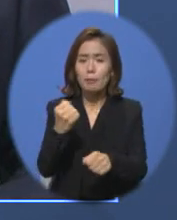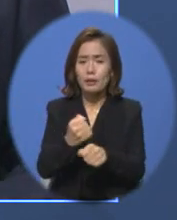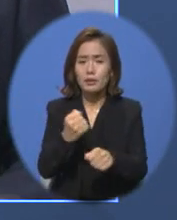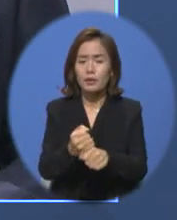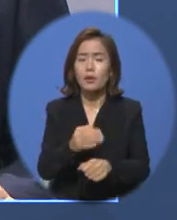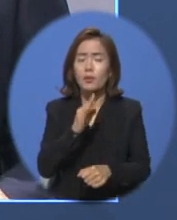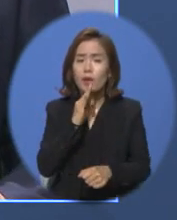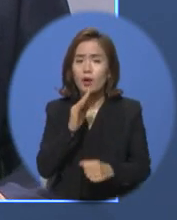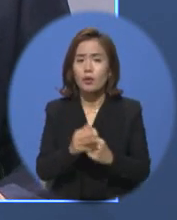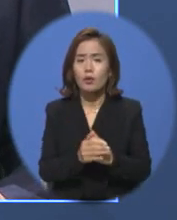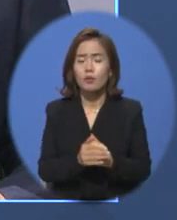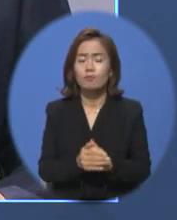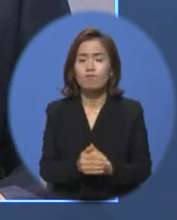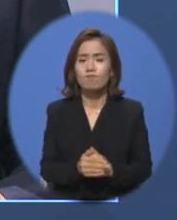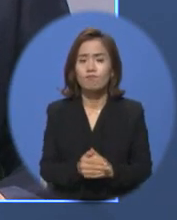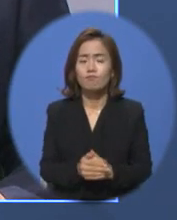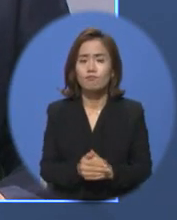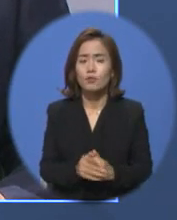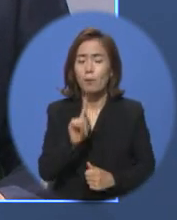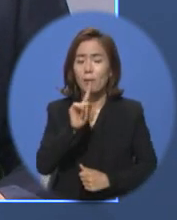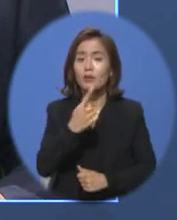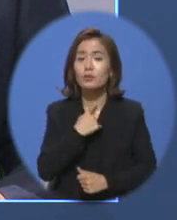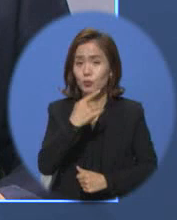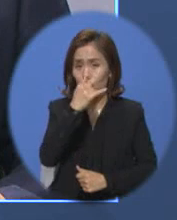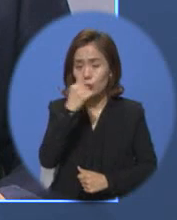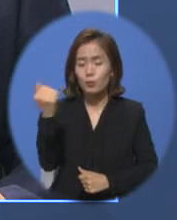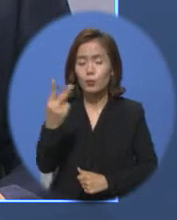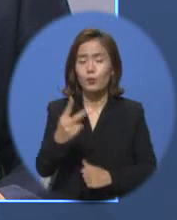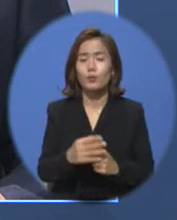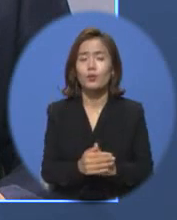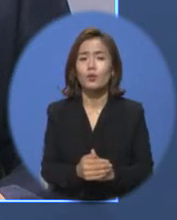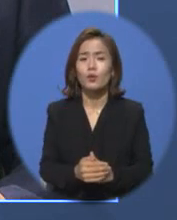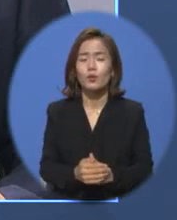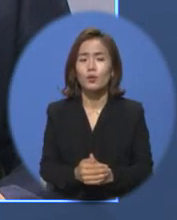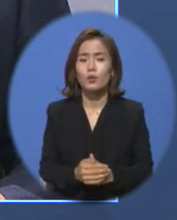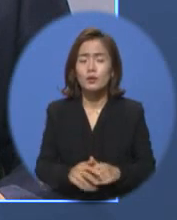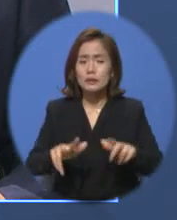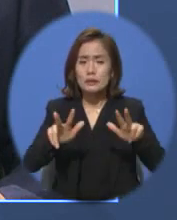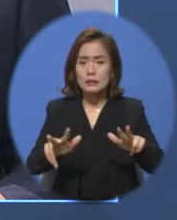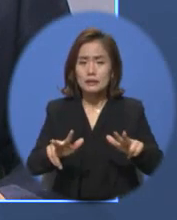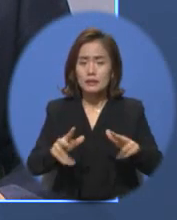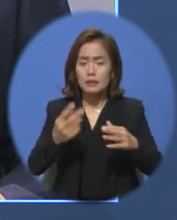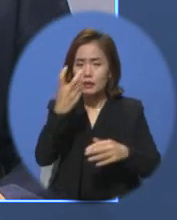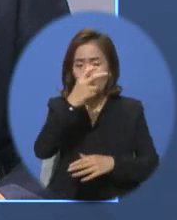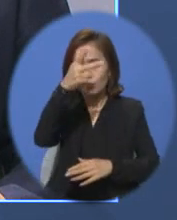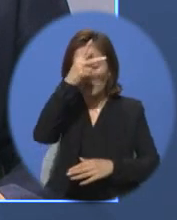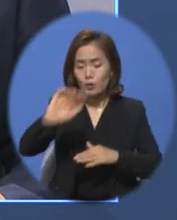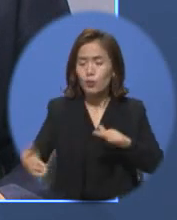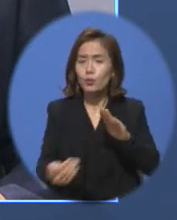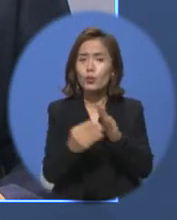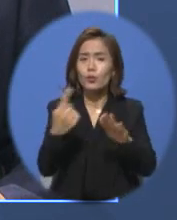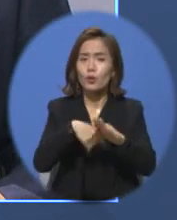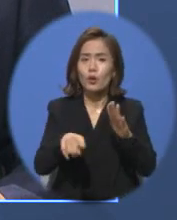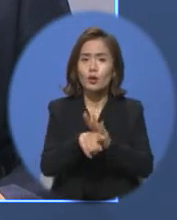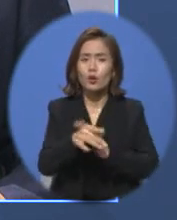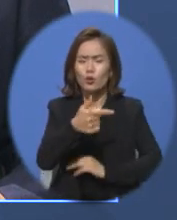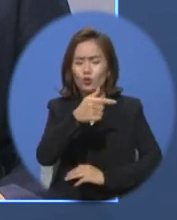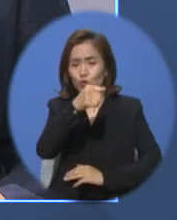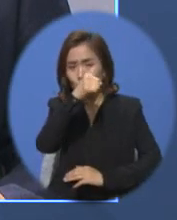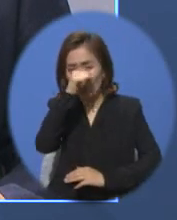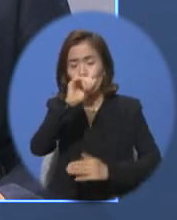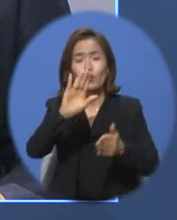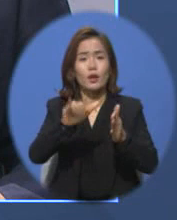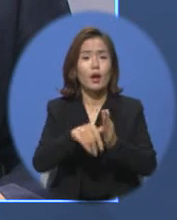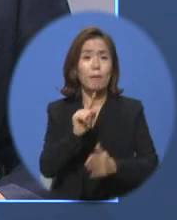국가감찰기관을무력화시키려는책벌레지식인들의망상이라고말씀하셨습니다 .당신이그렇게말했잖아요.또다른사례에서 ,누군가가 이번사건